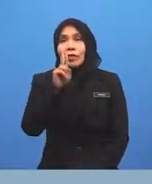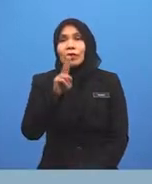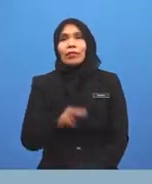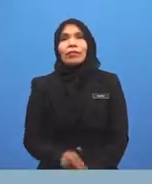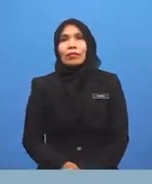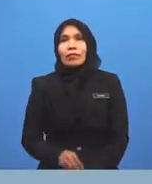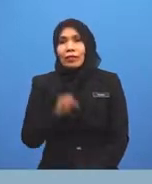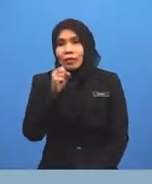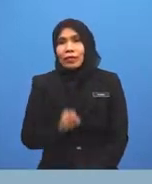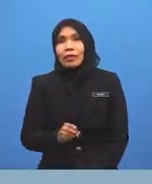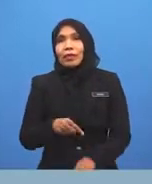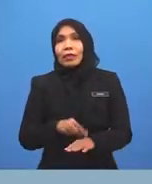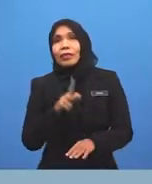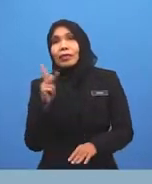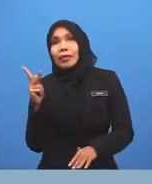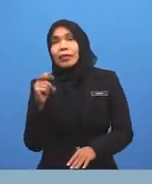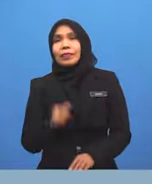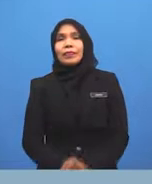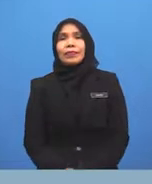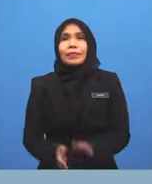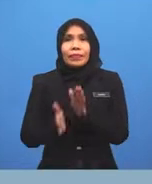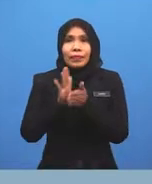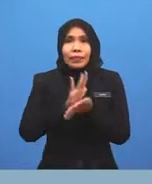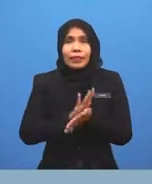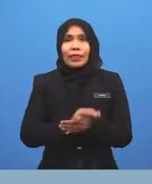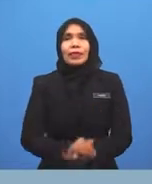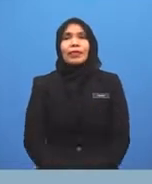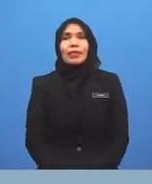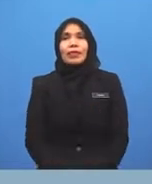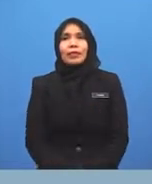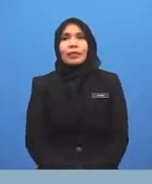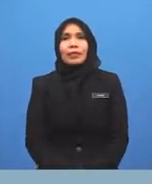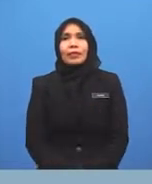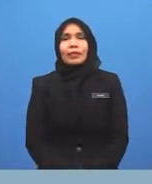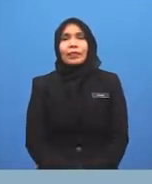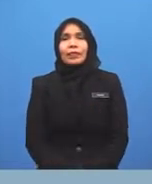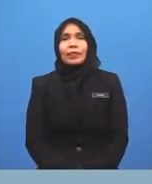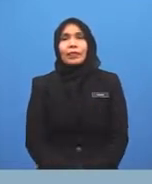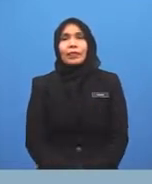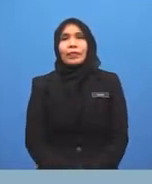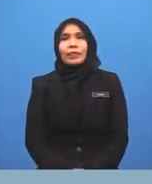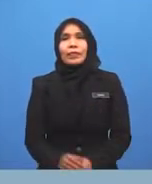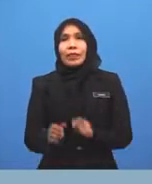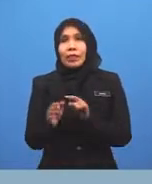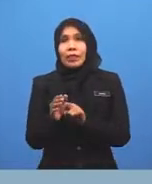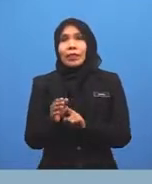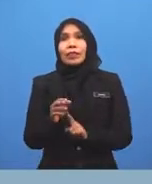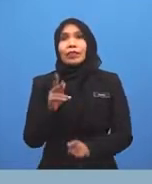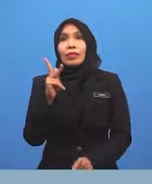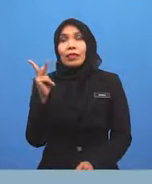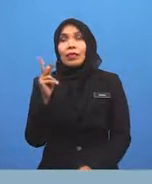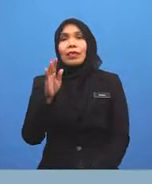di sebelah kanan. Jadi, pada petua tangan kanan Fleming, apabila bahagian